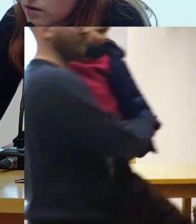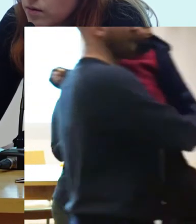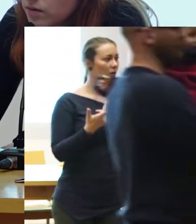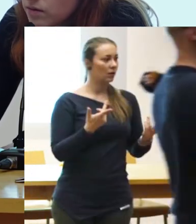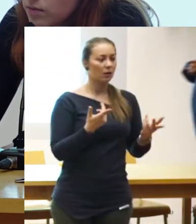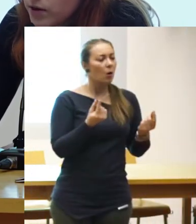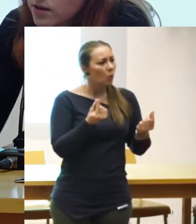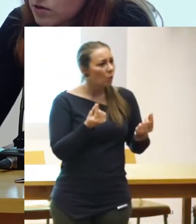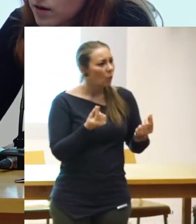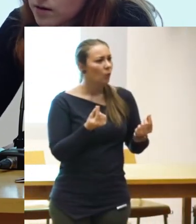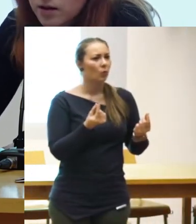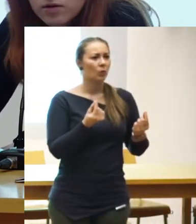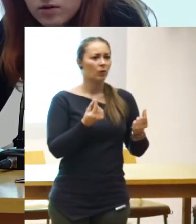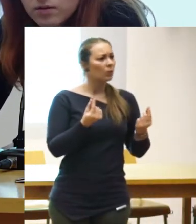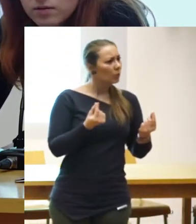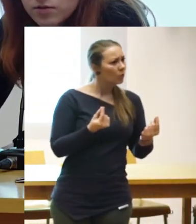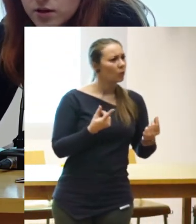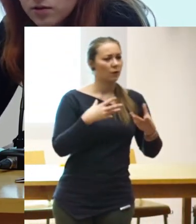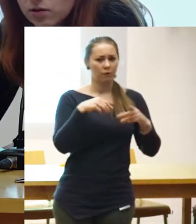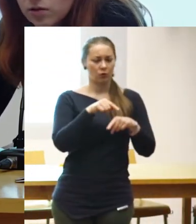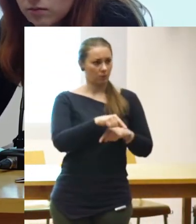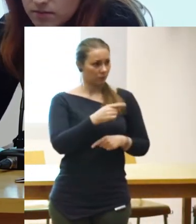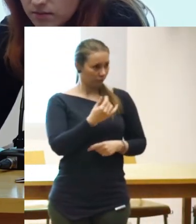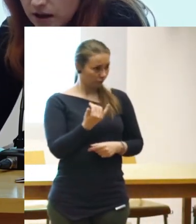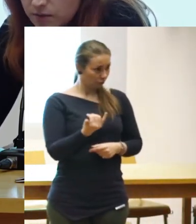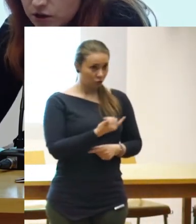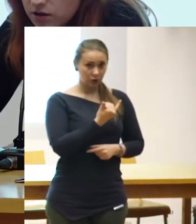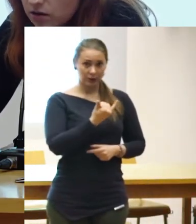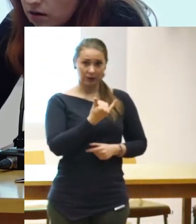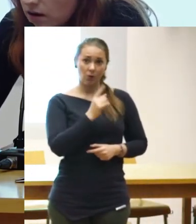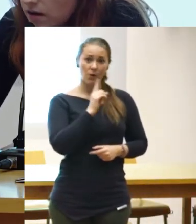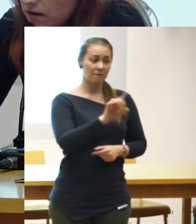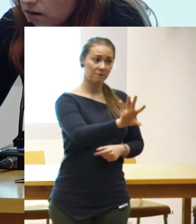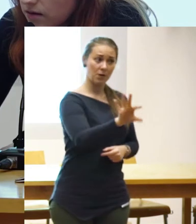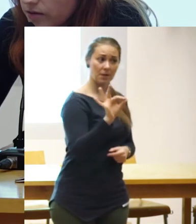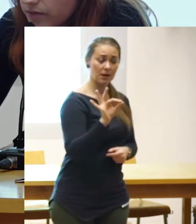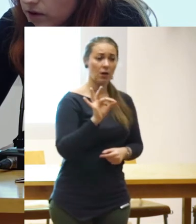tím prezentovat jako vždy toho nejlepšího